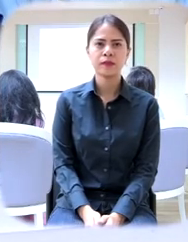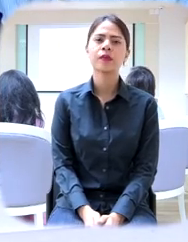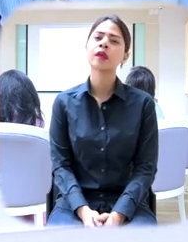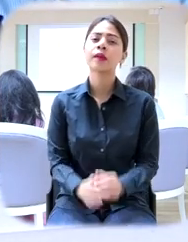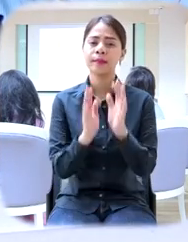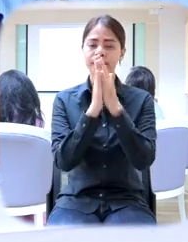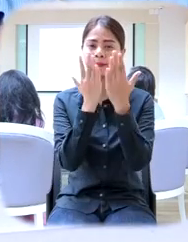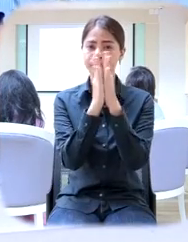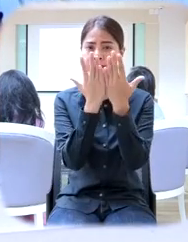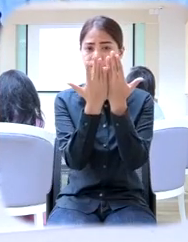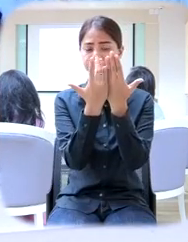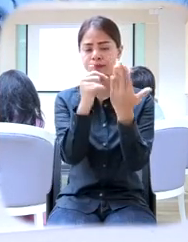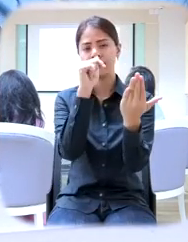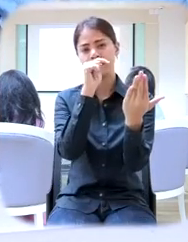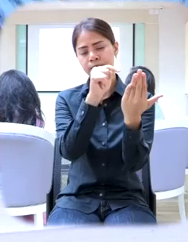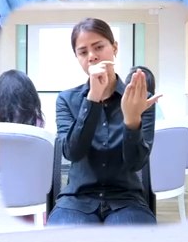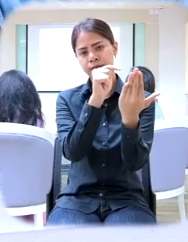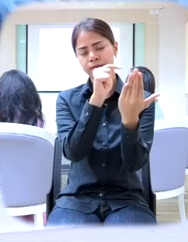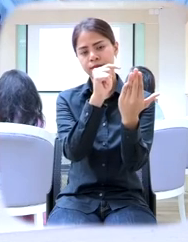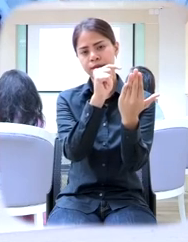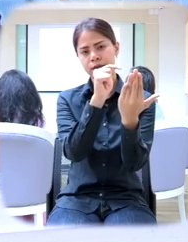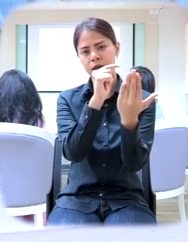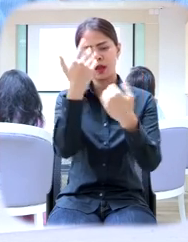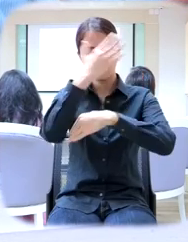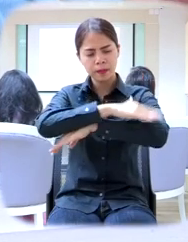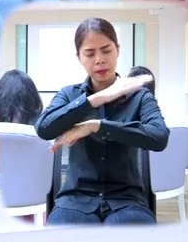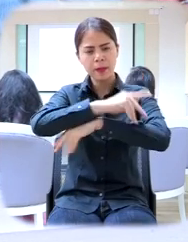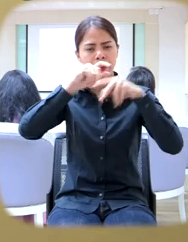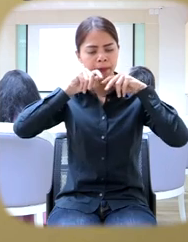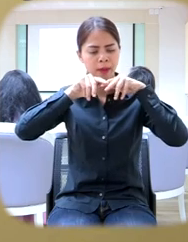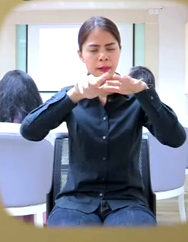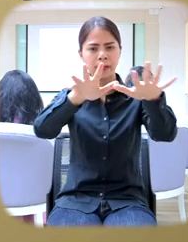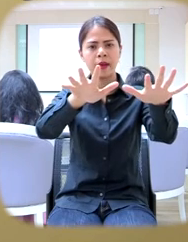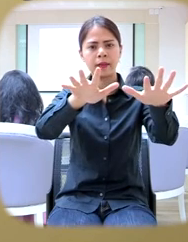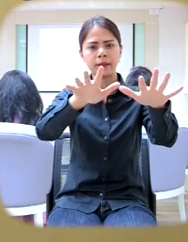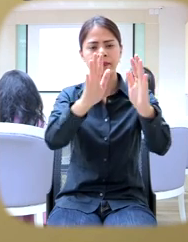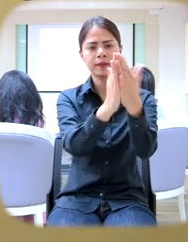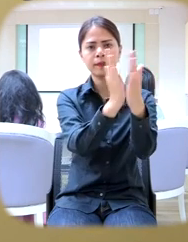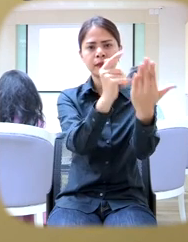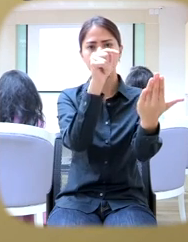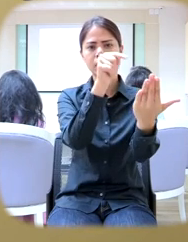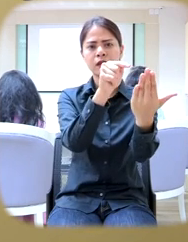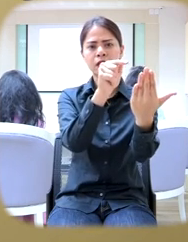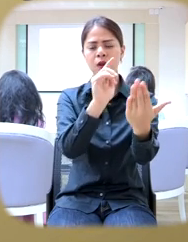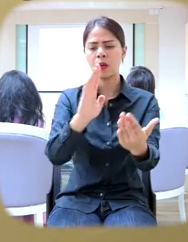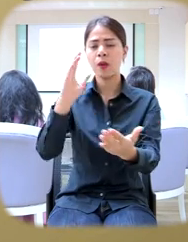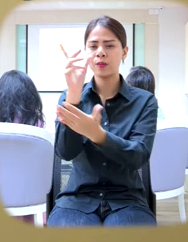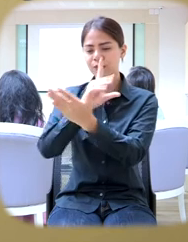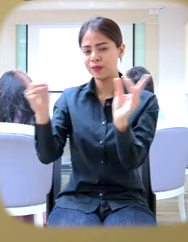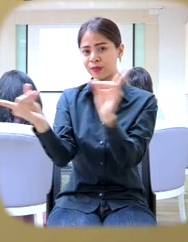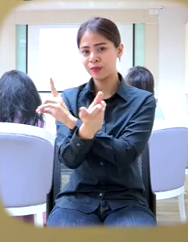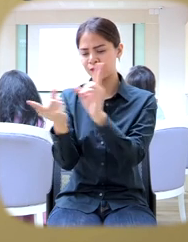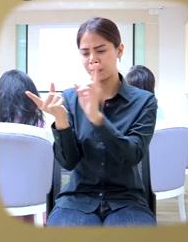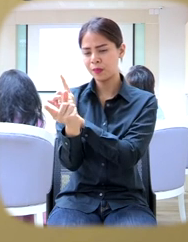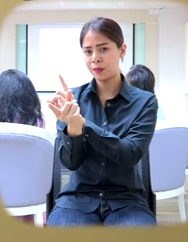ปณีนะครับในฉบับที่มีเผยแพร่อยู่เนี่ยนะฮะฉบับหนึ่งก็จะเป็นฉบับที่กรมศิลป์พิมพ์นะครับกรมศิลปากรได้จัดพิม